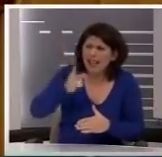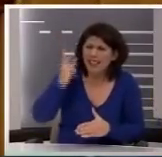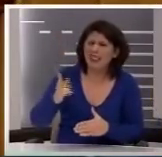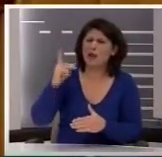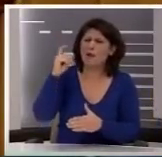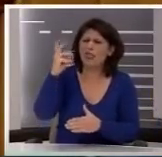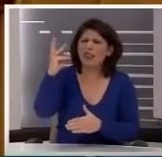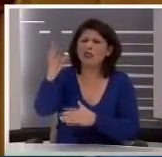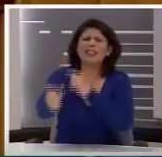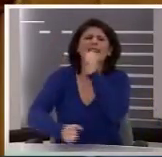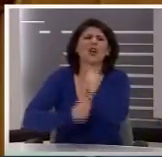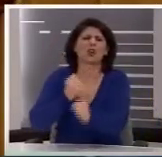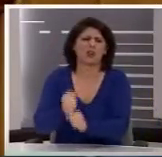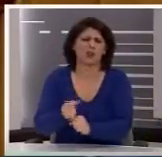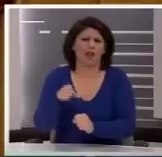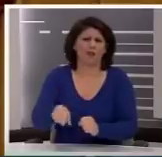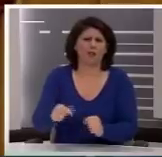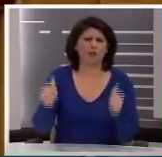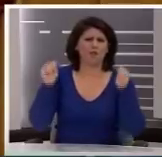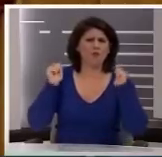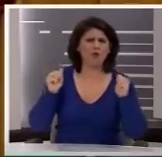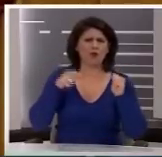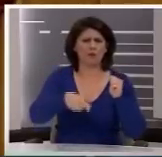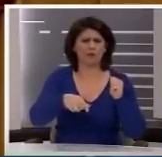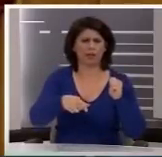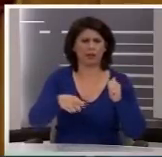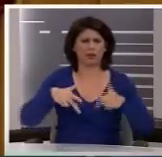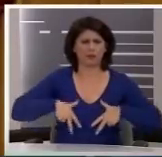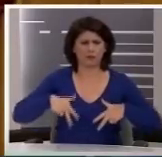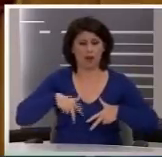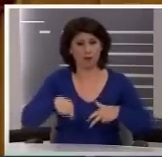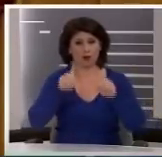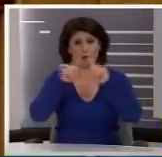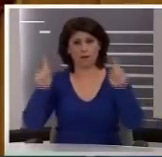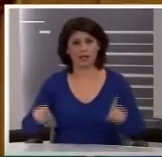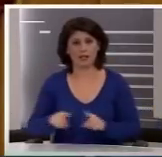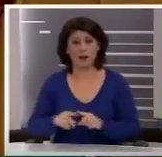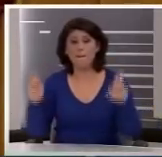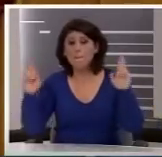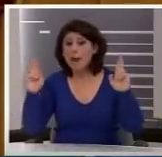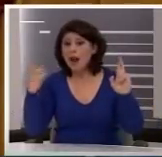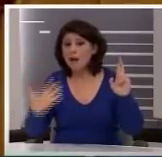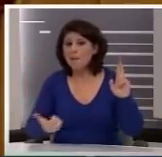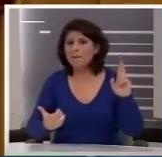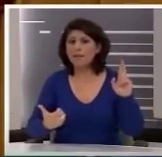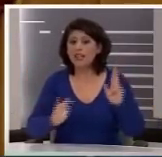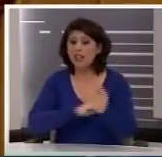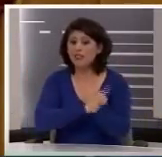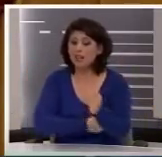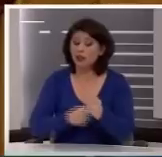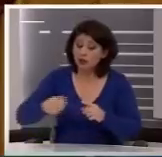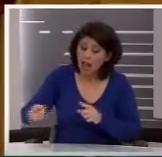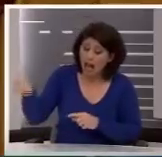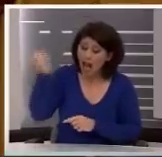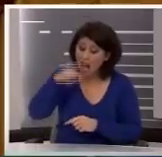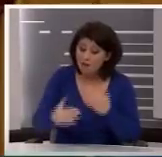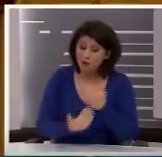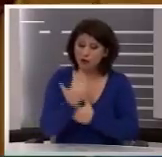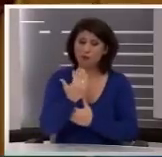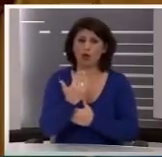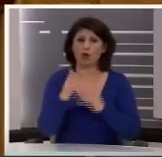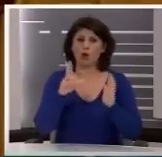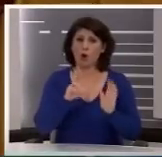δεκαετίες ολόκληρες. Ότι είναι εξαιρετικό και προνομιακό μόνο για τους υπουργούς. Θεσμικό πλαίσιο. Μακάρι να υπήρχε δυνατόν να καταργηθεί αυτό το πρωί. Και το άρθρο 86 και ο